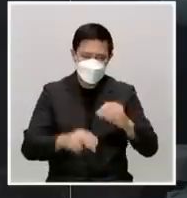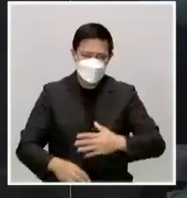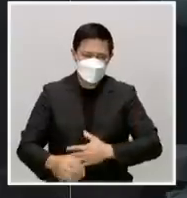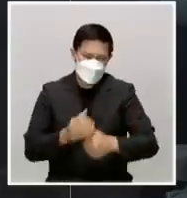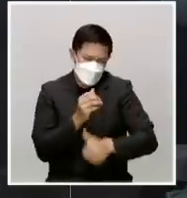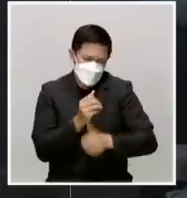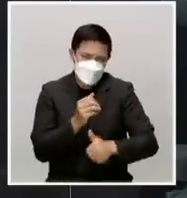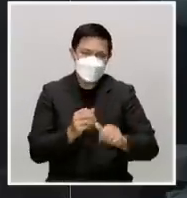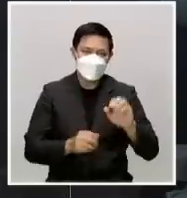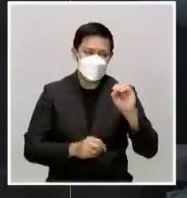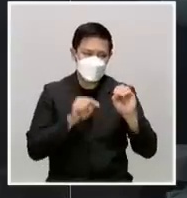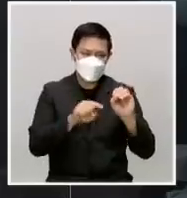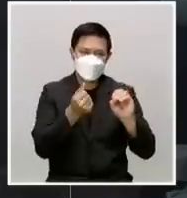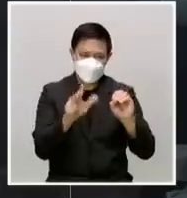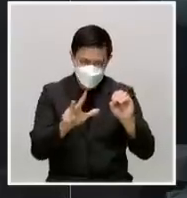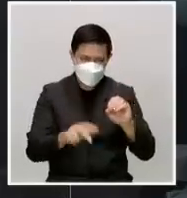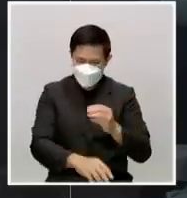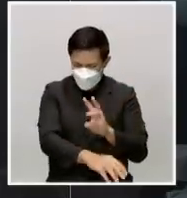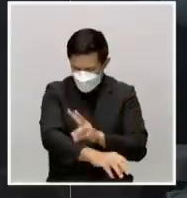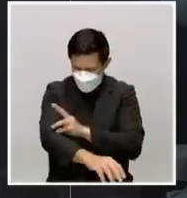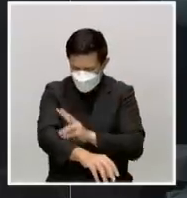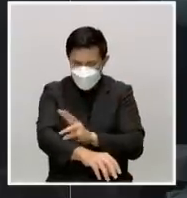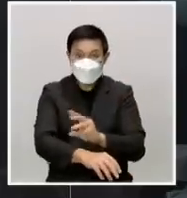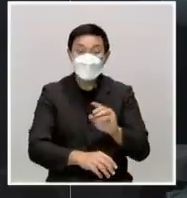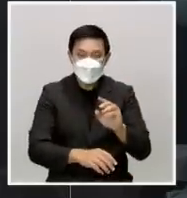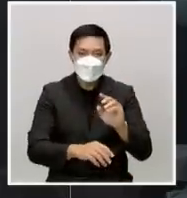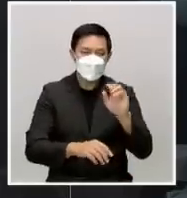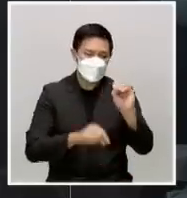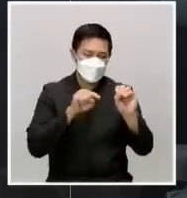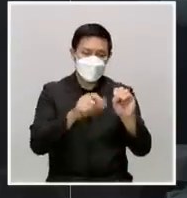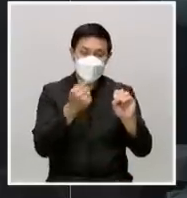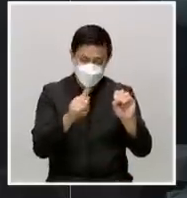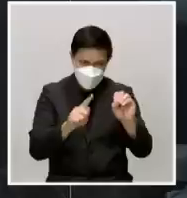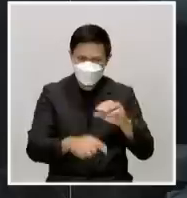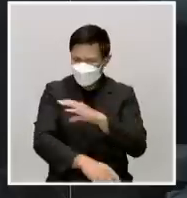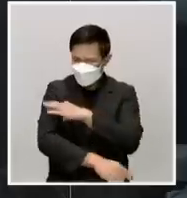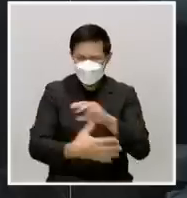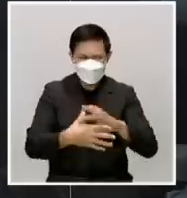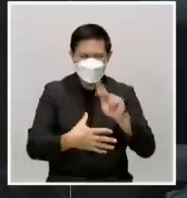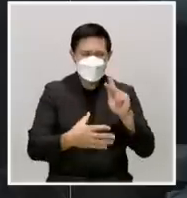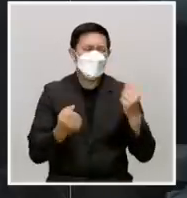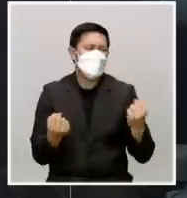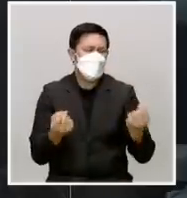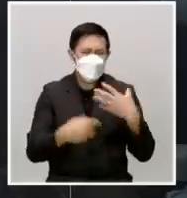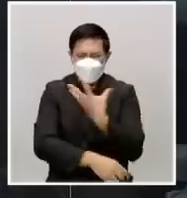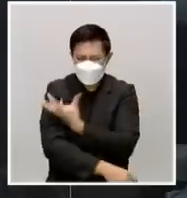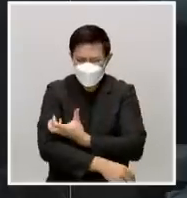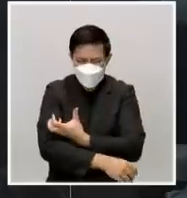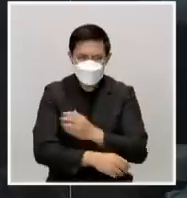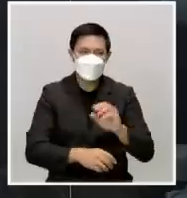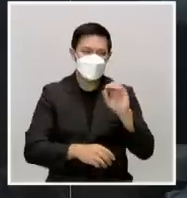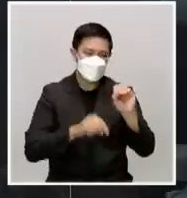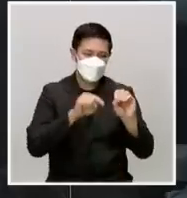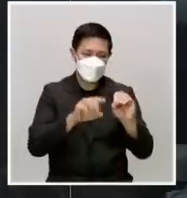ละ 0.13 มีผื่นร้อยละ 0.11 ปวดกล้ามเนื้อกล้ามเนื้ออ่อนแรงร้อยละ